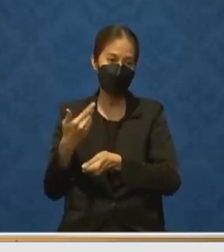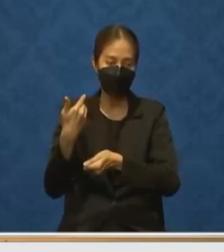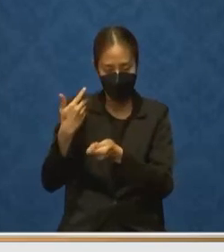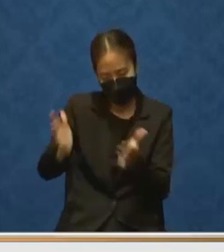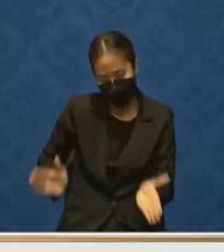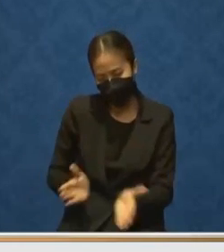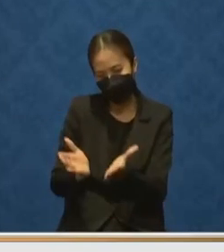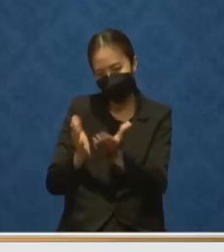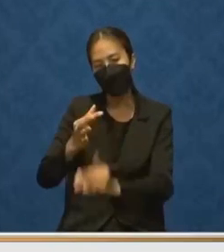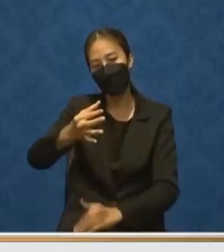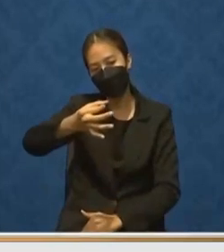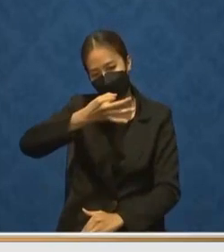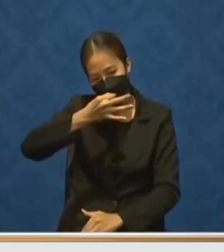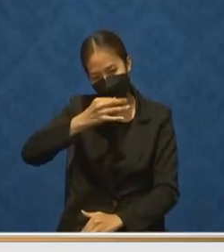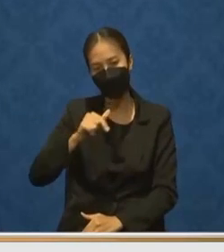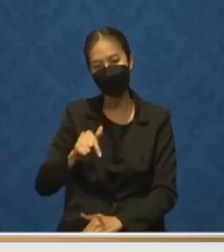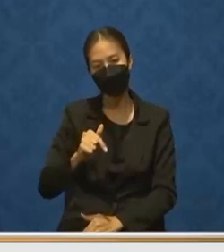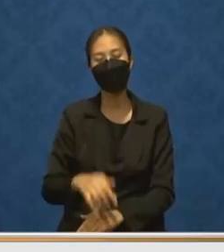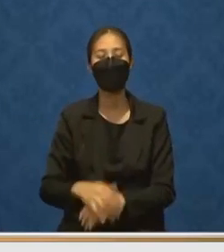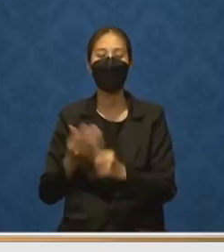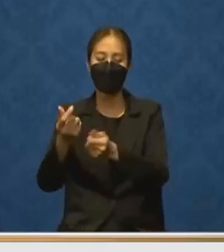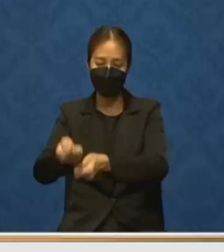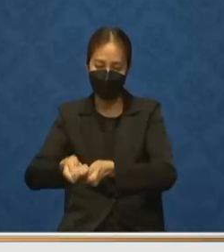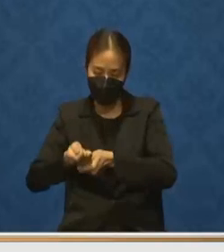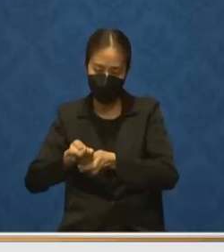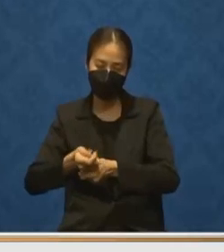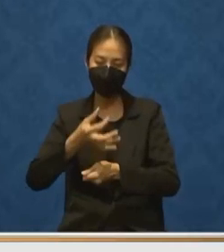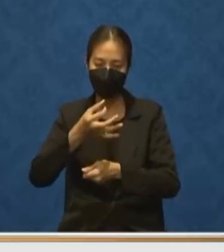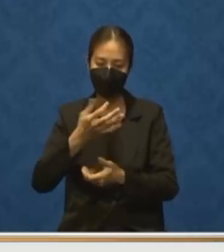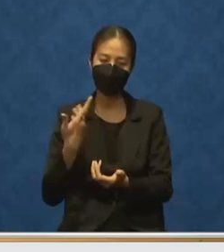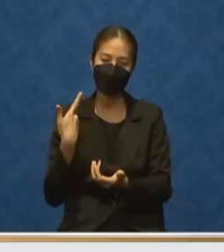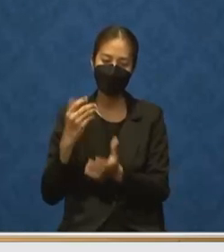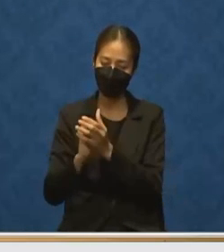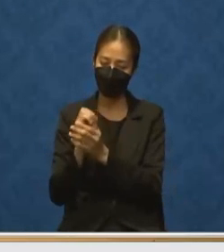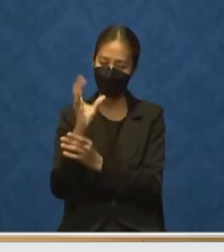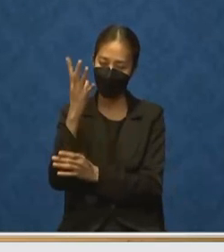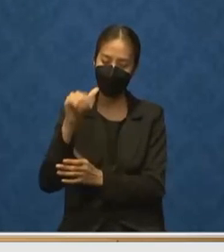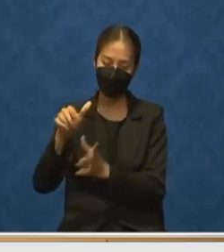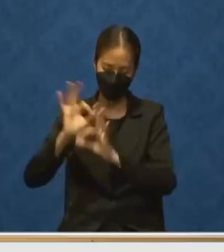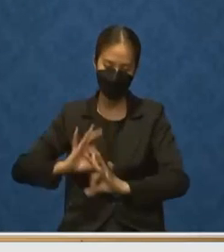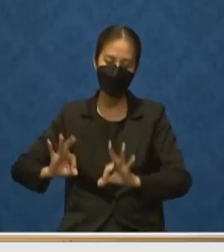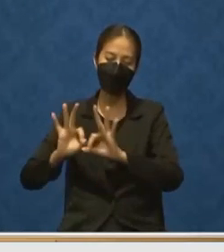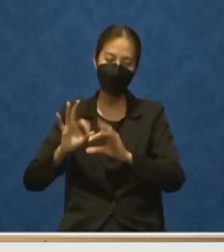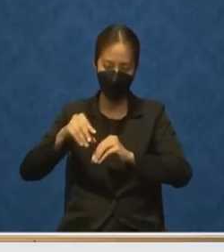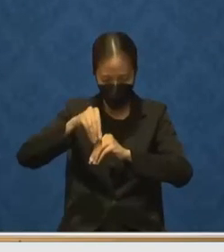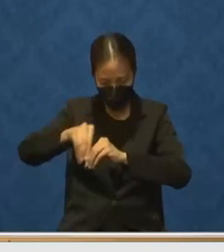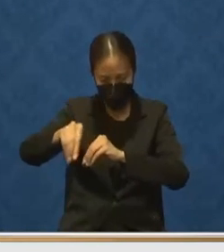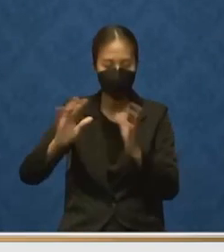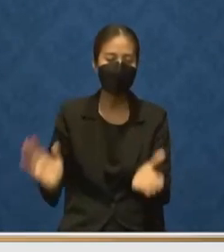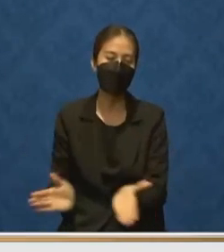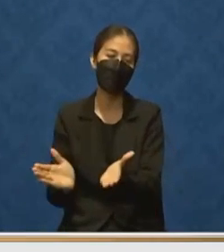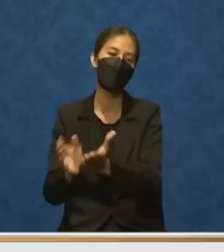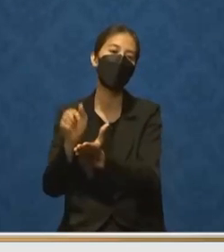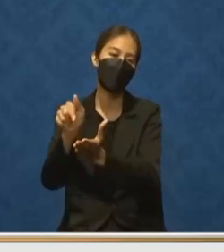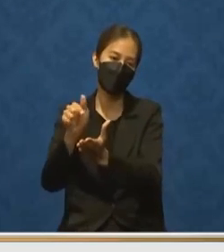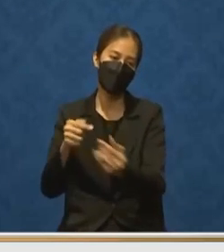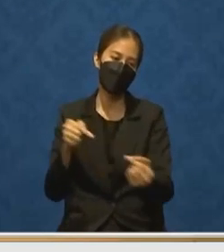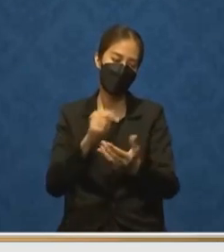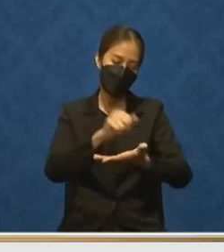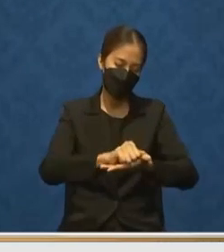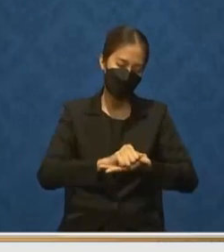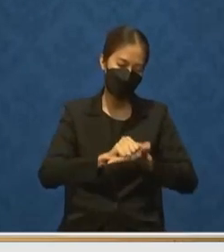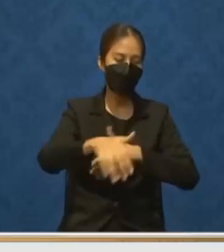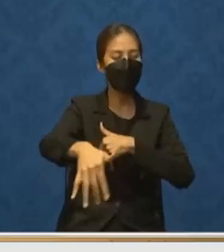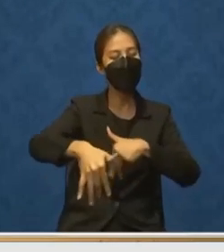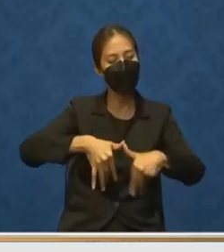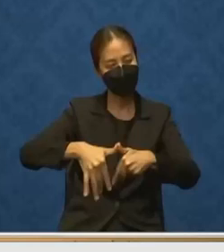การประกอบอาชีพทั้งในและนอกภาคเกษตรสนับสนุนการปลูกไม้มีค่าเป็นพืชเศรษฐกิจพัฒนาผลิตภัณฑ์และการให้บริการของชุมชนโดย